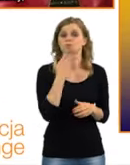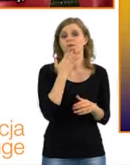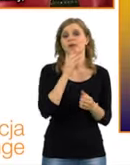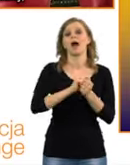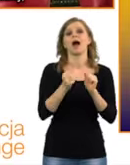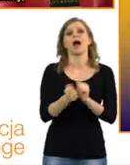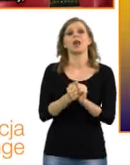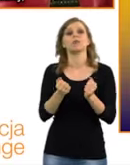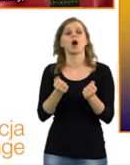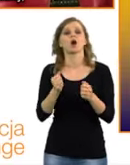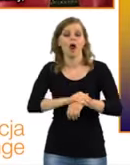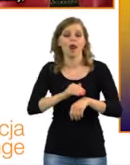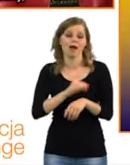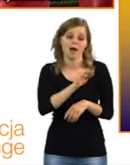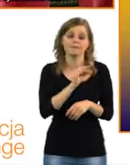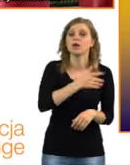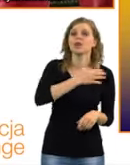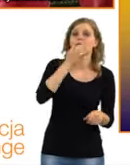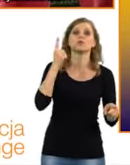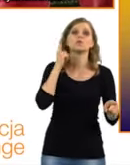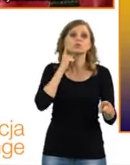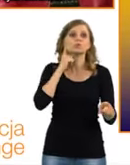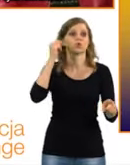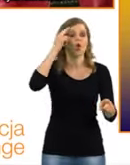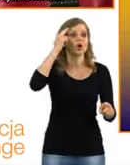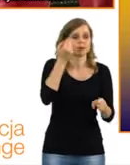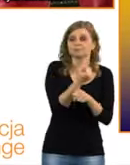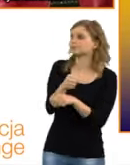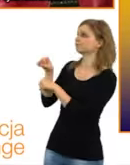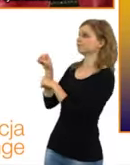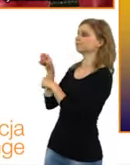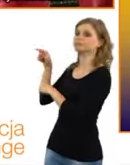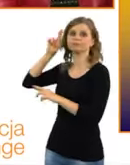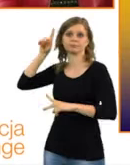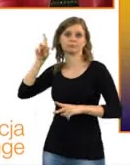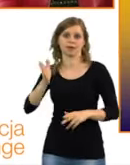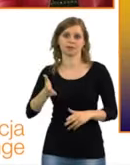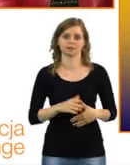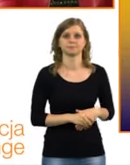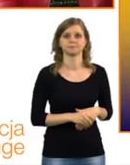do niego mówił, wtedy lepiej usłyszy, zrozumie i odwróci się w tym kierunku.